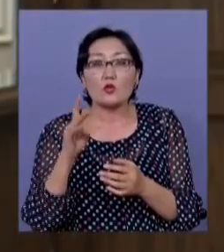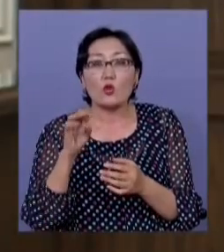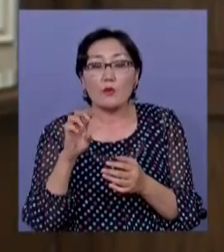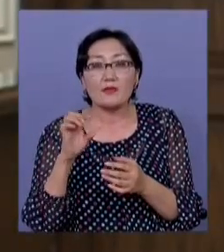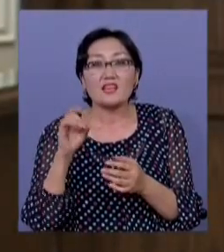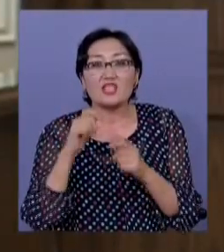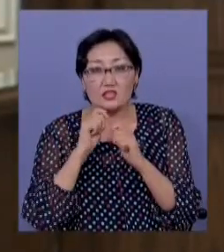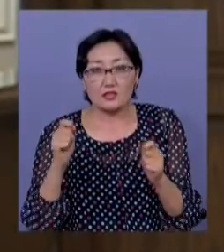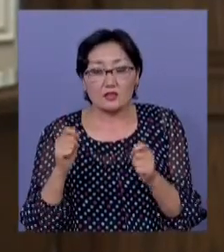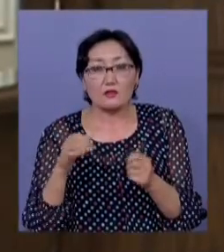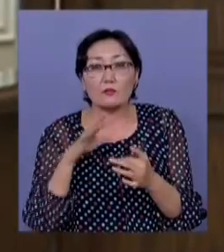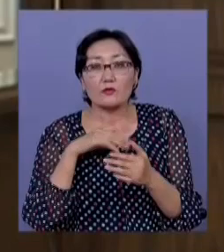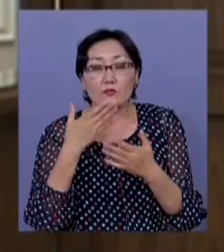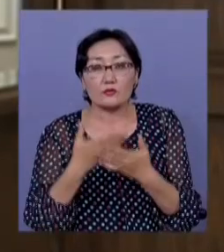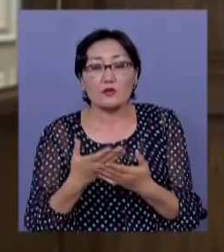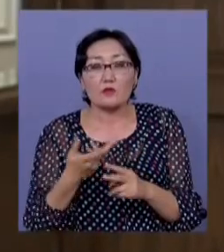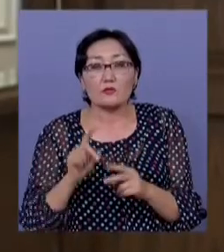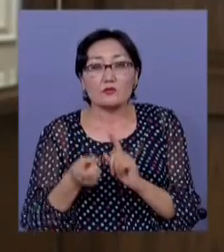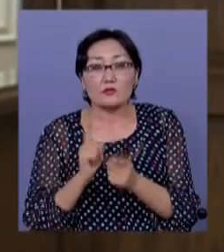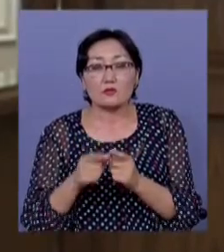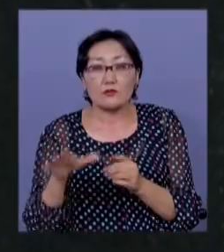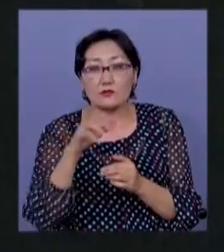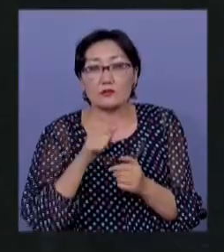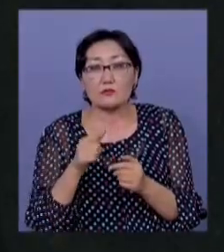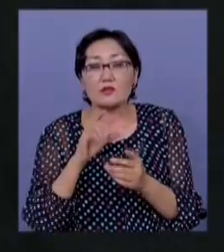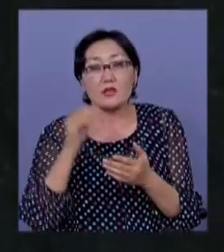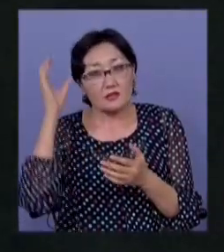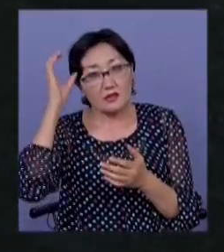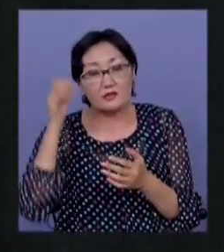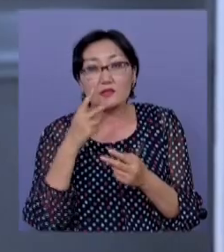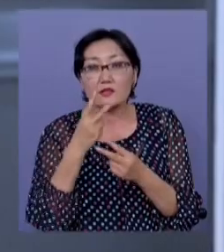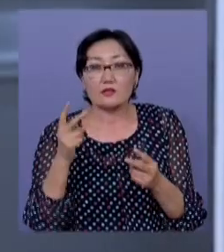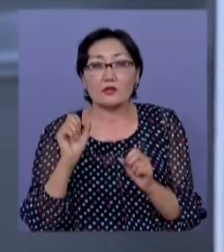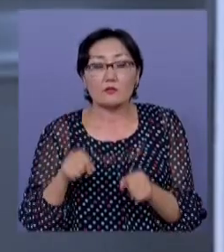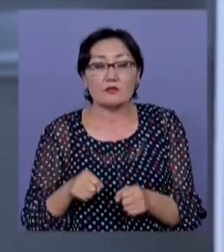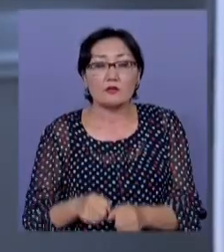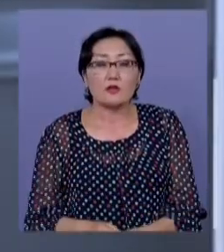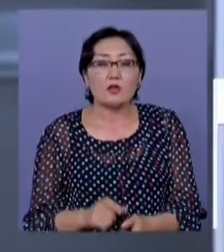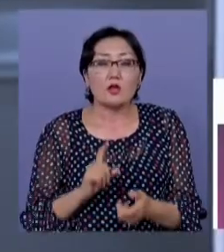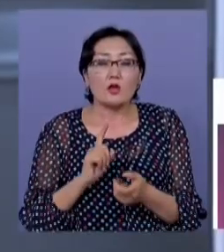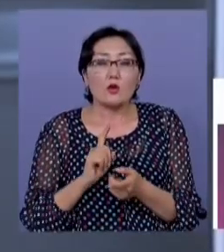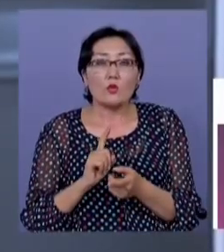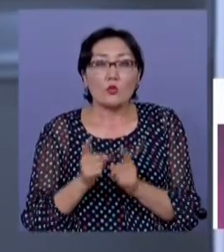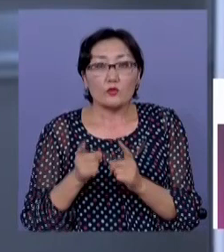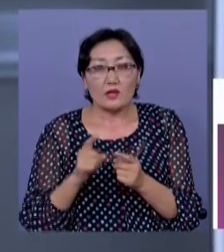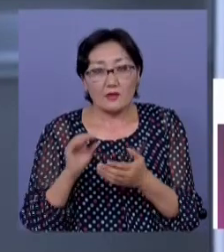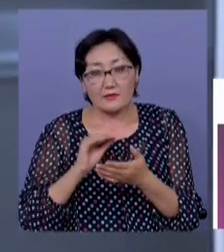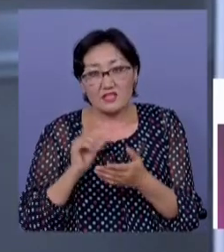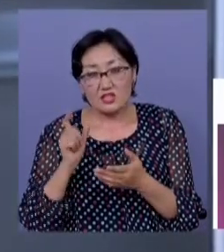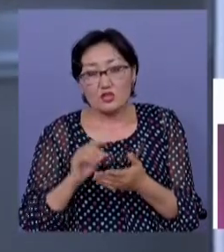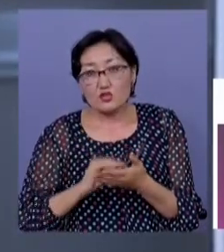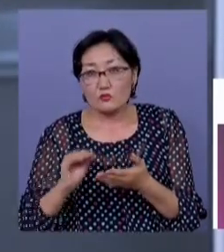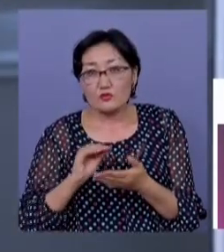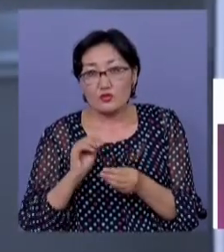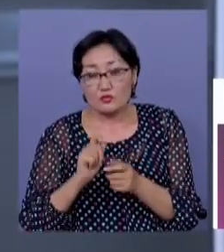да үміткер атанды. Демек біз аударма арқылы таса қалып жатқан таланттарды тани аламыз. Аудармамен жұмыс істеу үшін 4